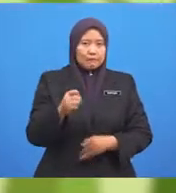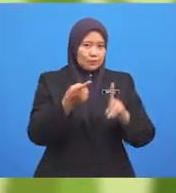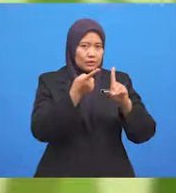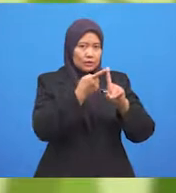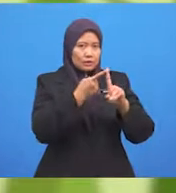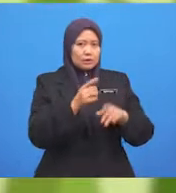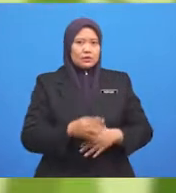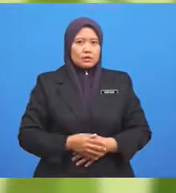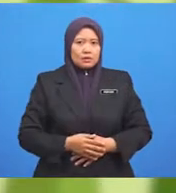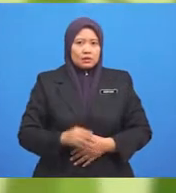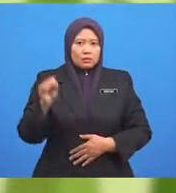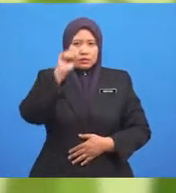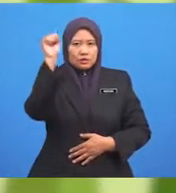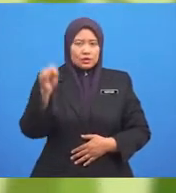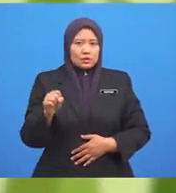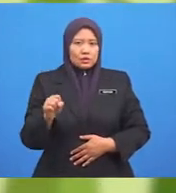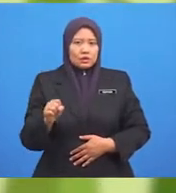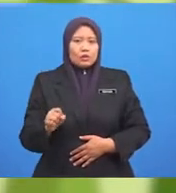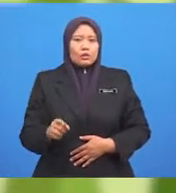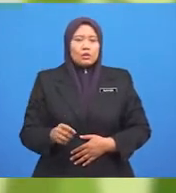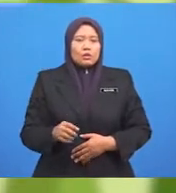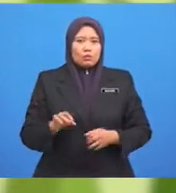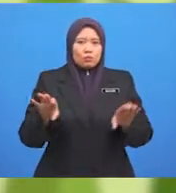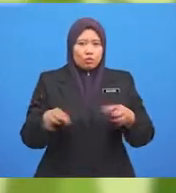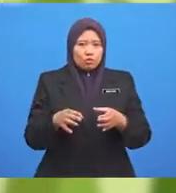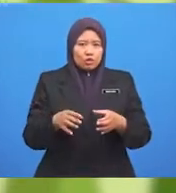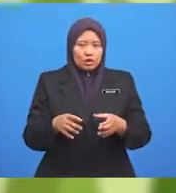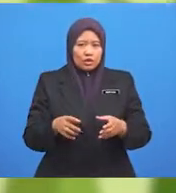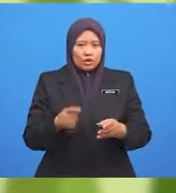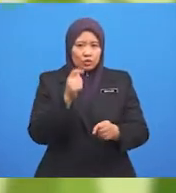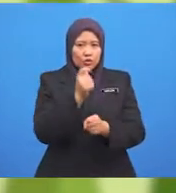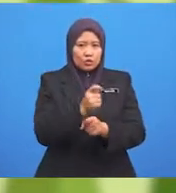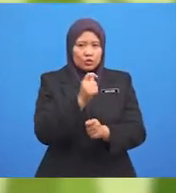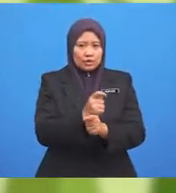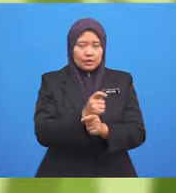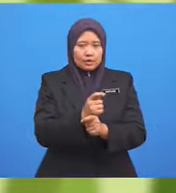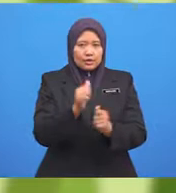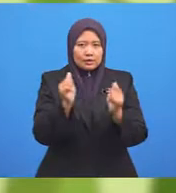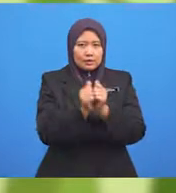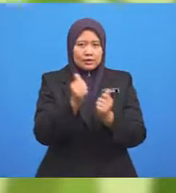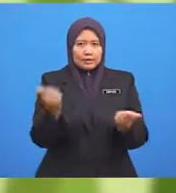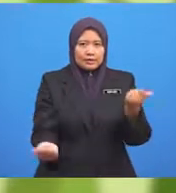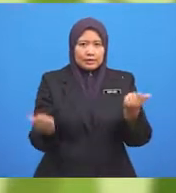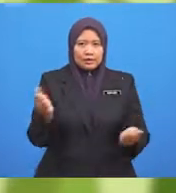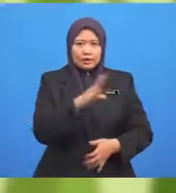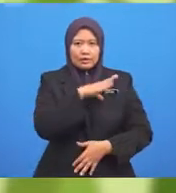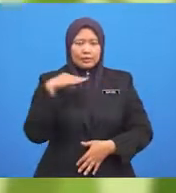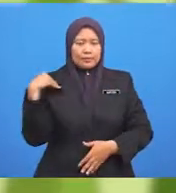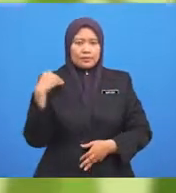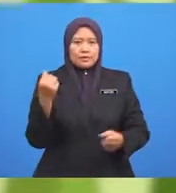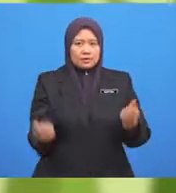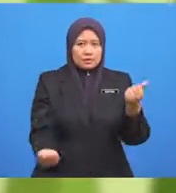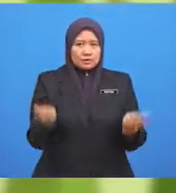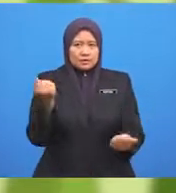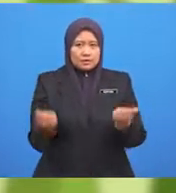ialah persoalan melaksanakan tugas dengan adil dan saksama. Persoalan ini terkandung dalam